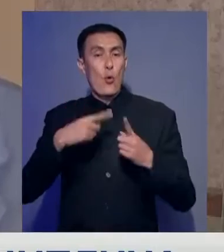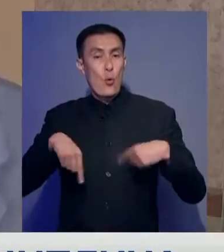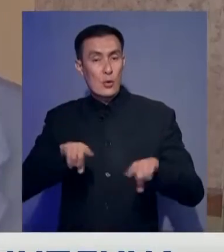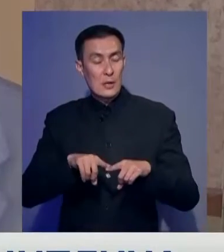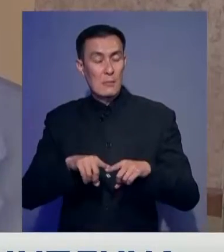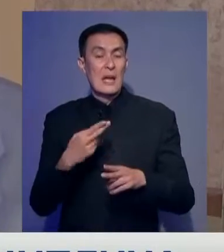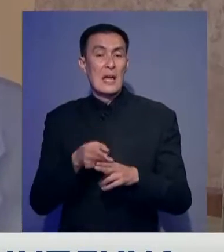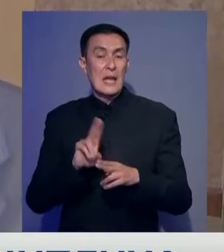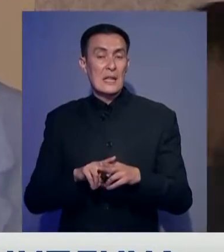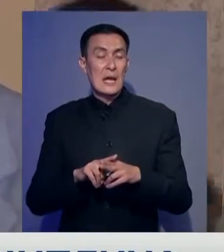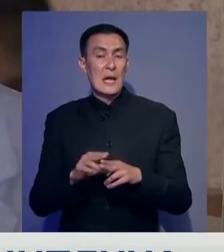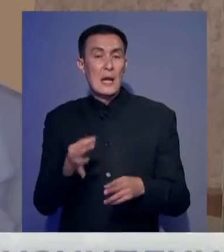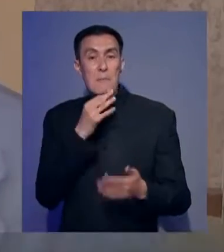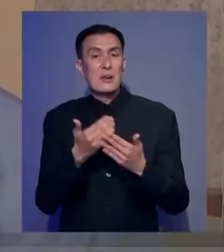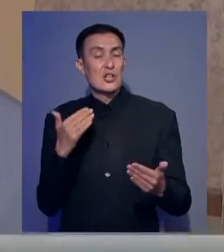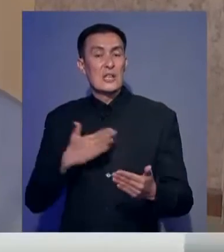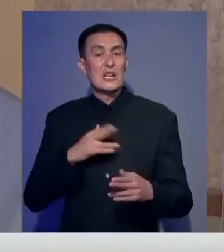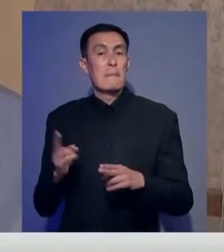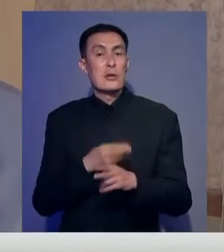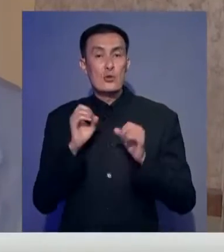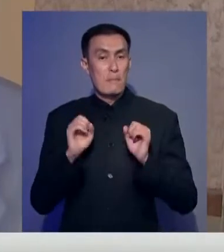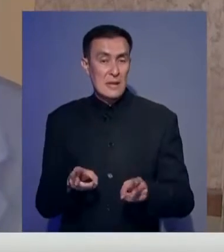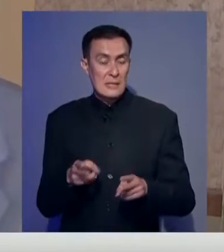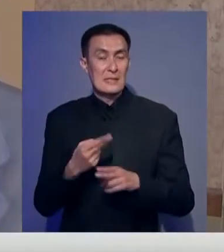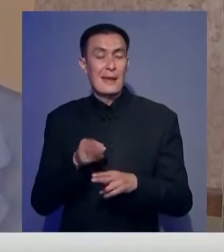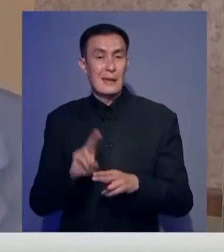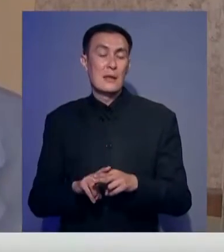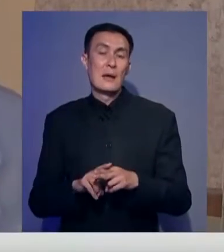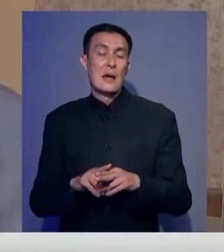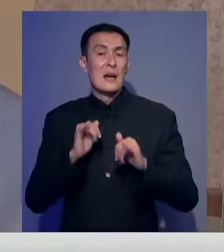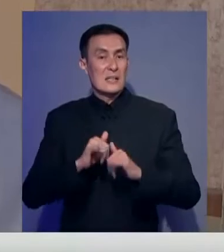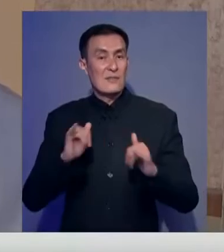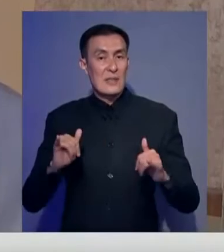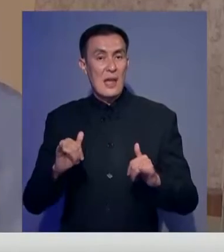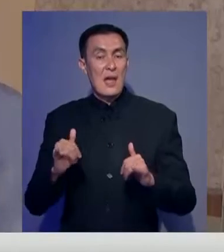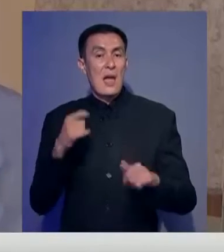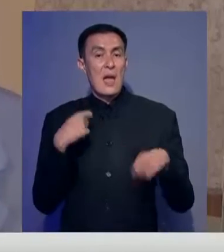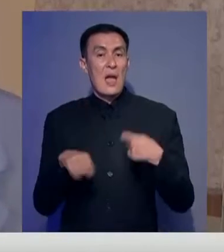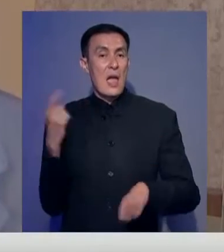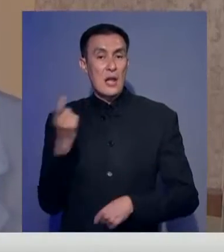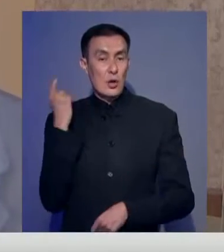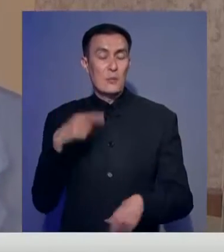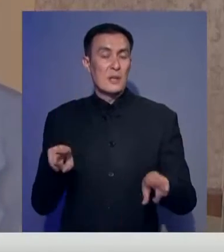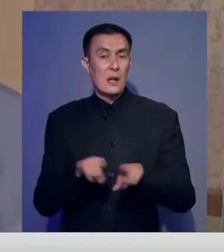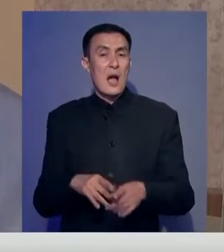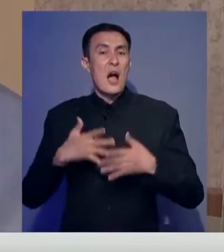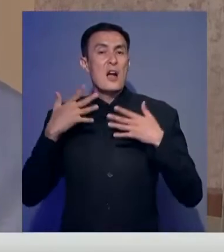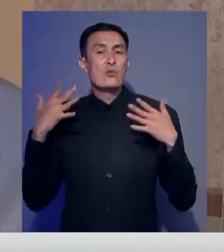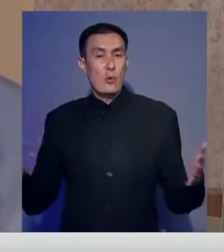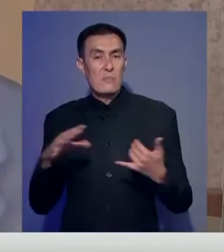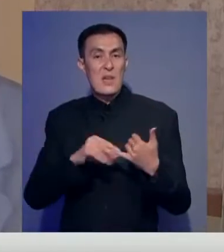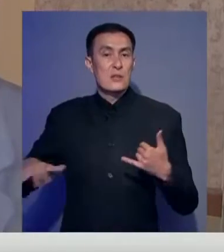Это прежде всего наша безопасность. Это, значит, развитие экономики. Именно такая огромная